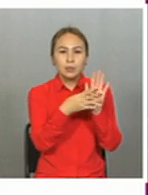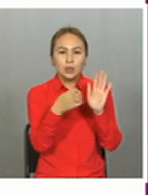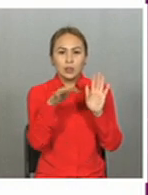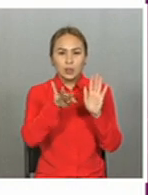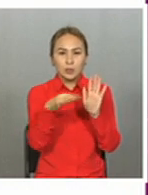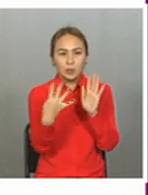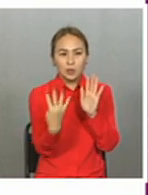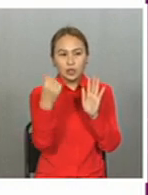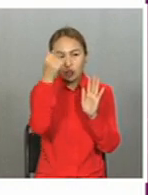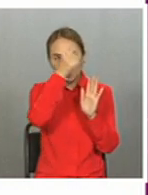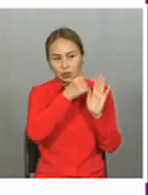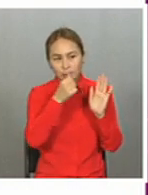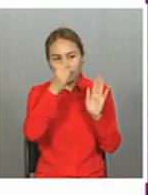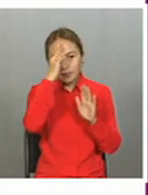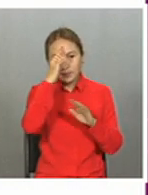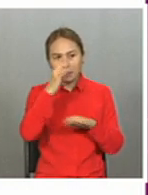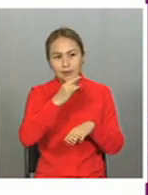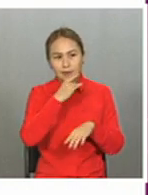1944 жылы